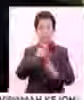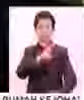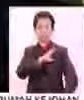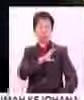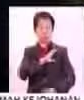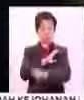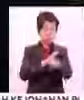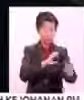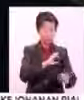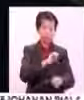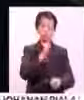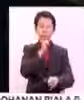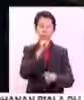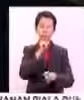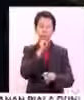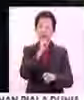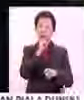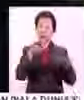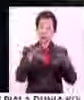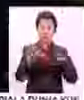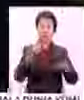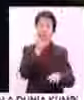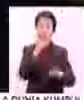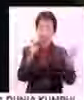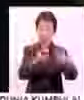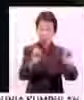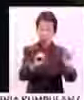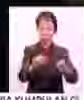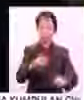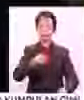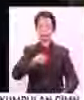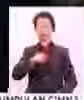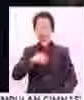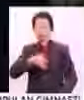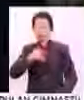tidak melakukan